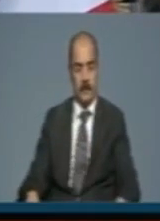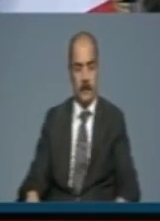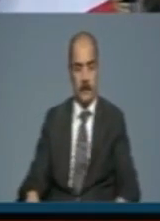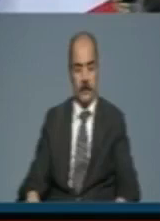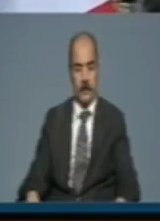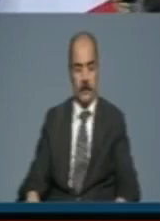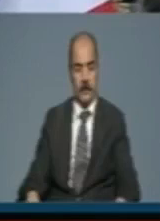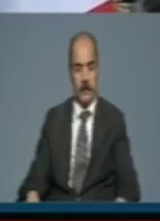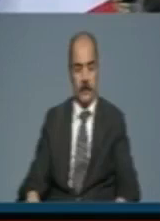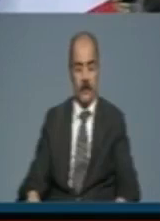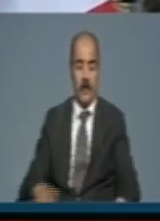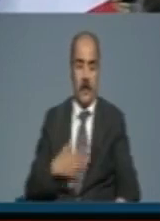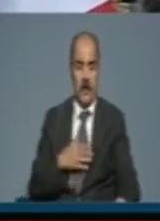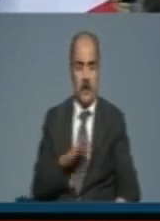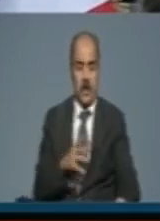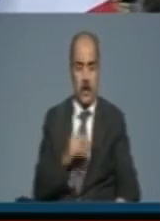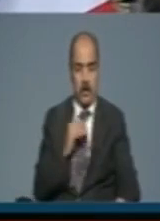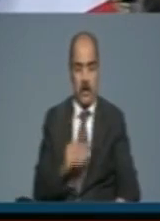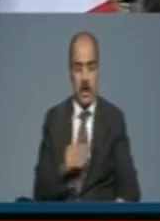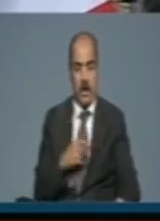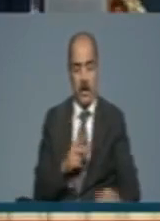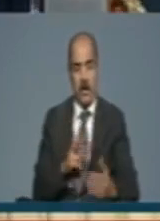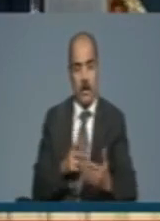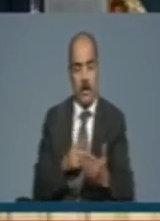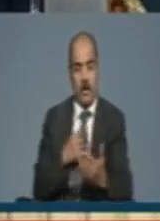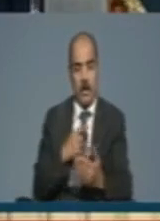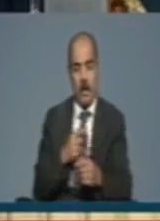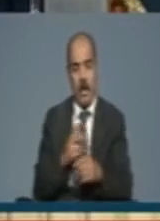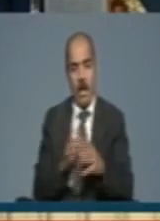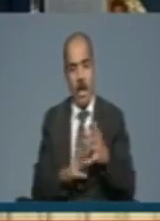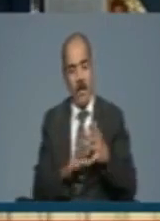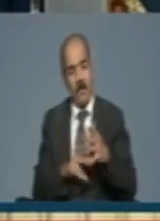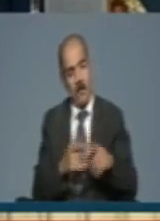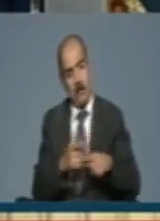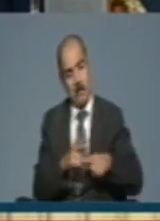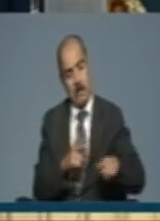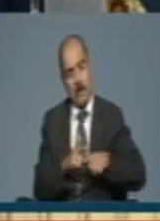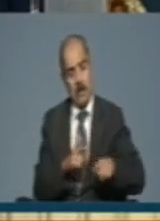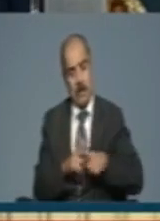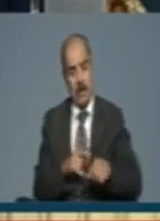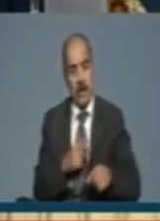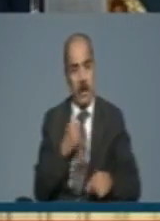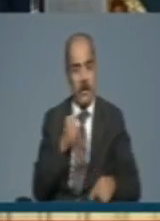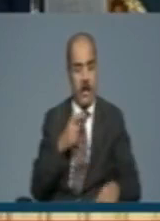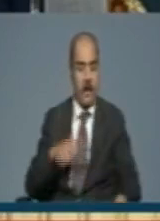ولكن أستطيع أن يكون نساء قتلة وأطفال قتلة